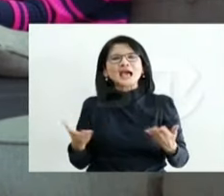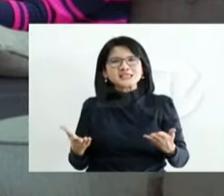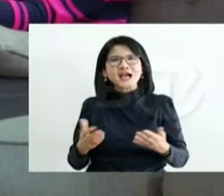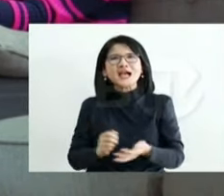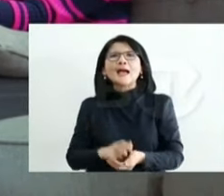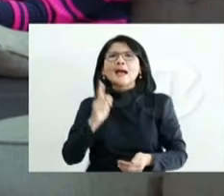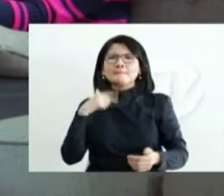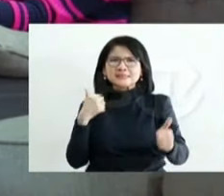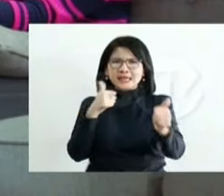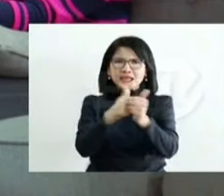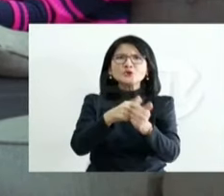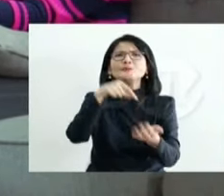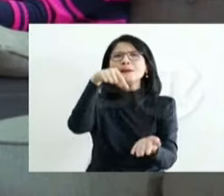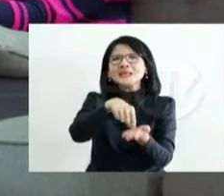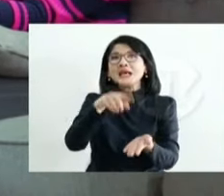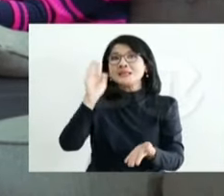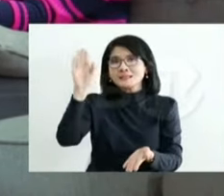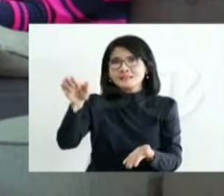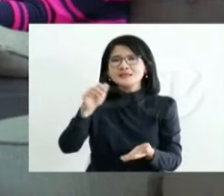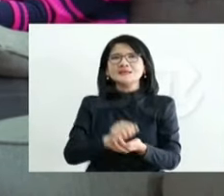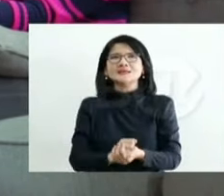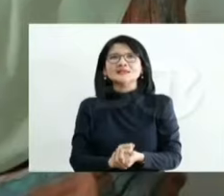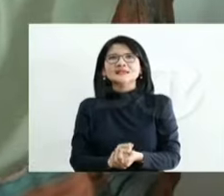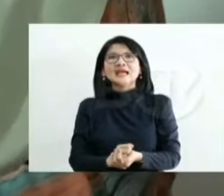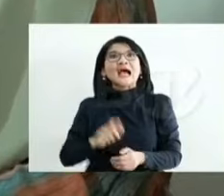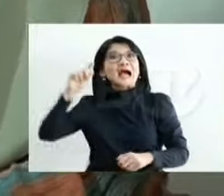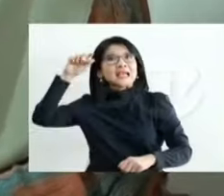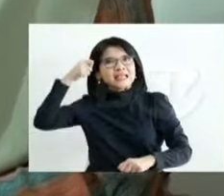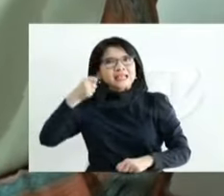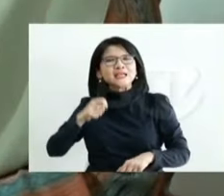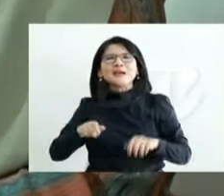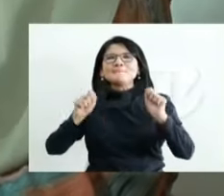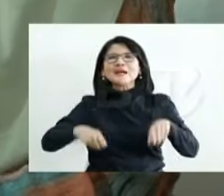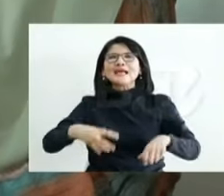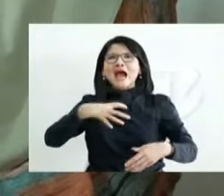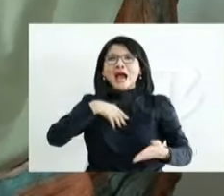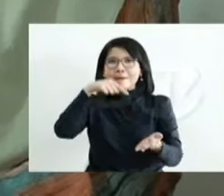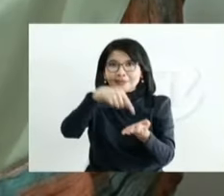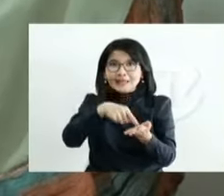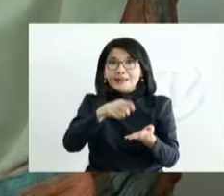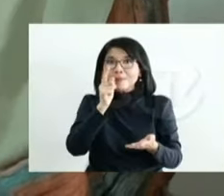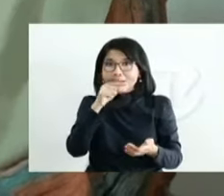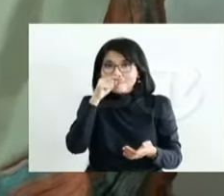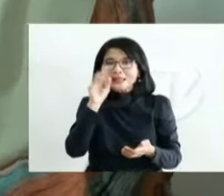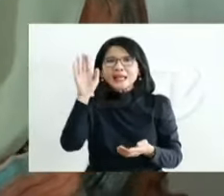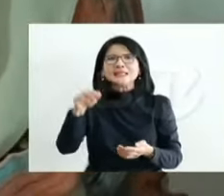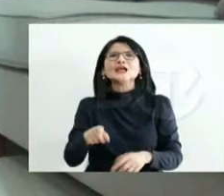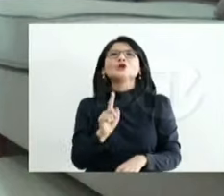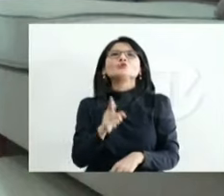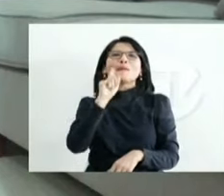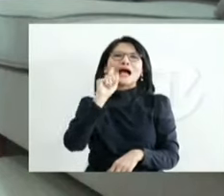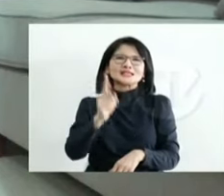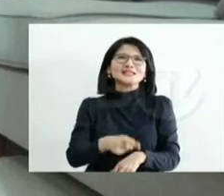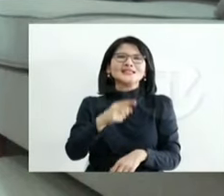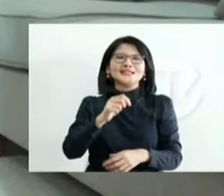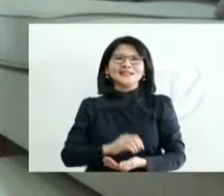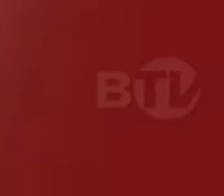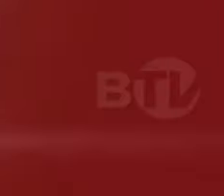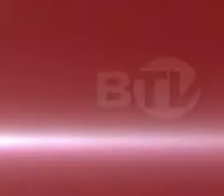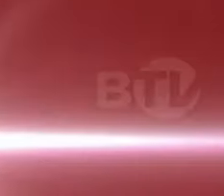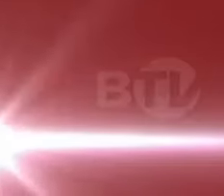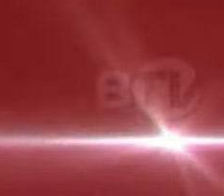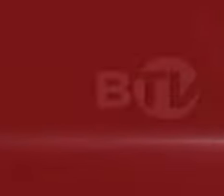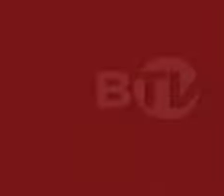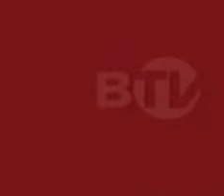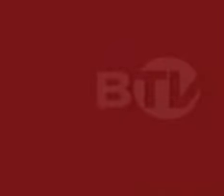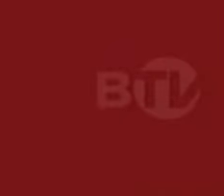Sipil bisa ikut serta dalam pemilu nanti Nah jangan lupa gunakan H pilih Bapak nanti ya itu pasti